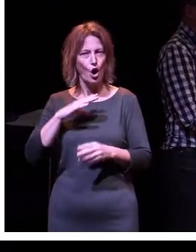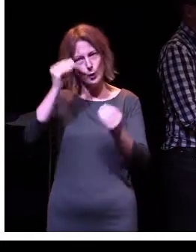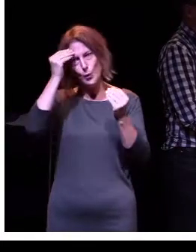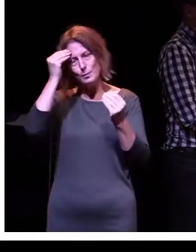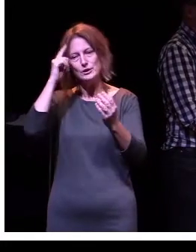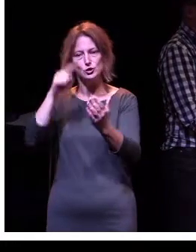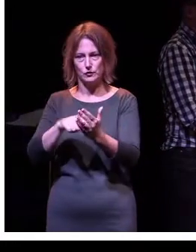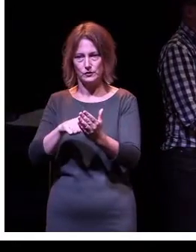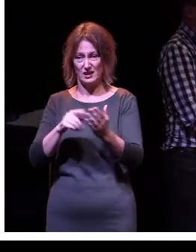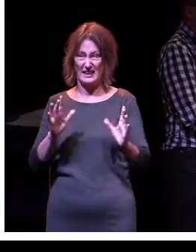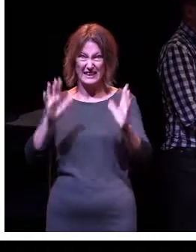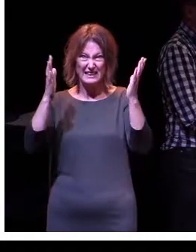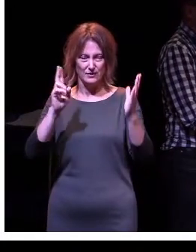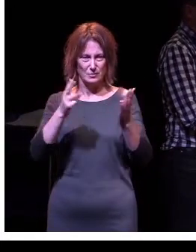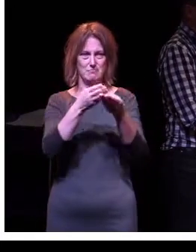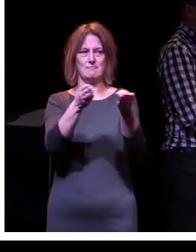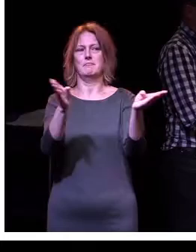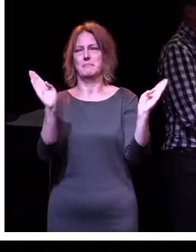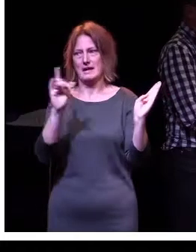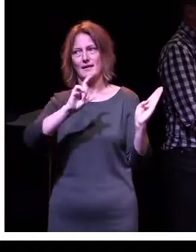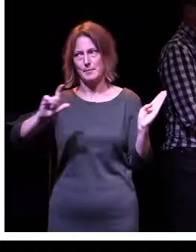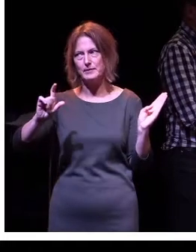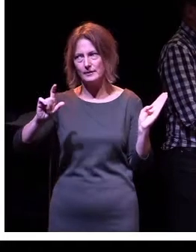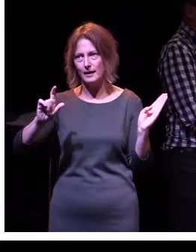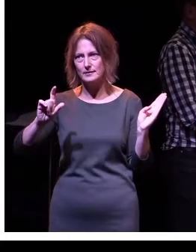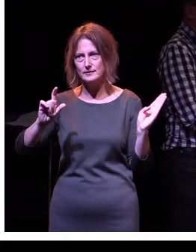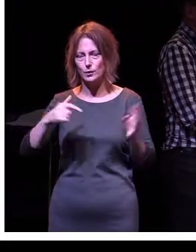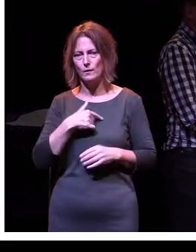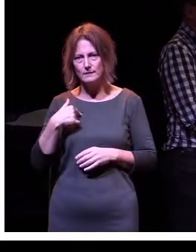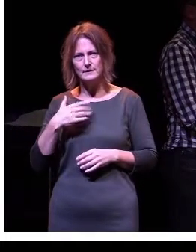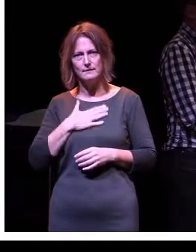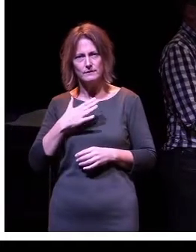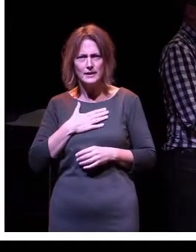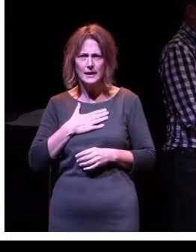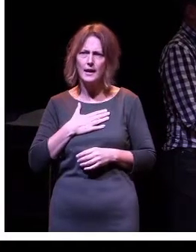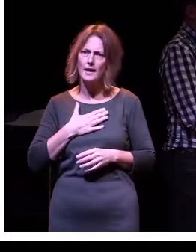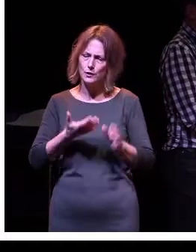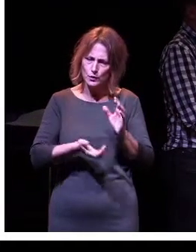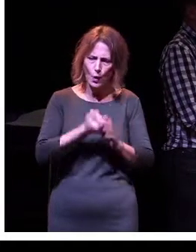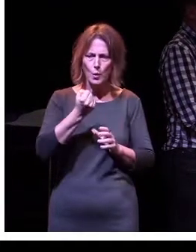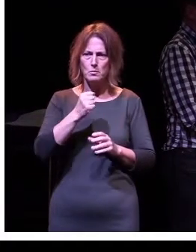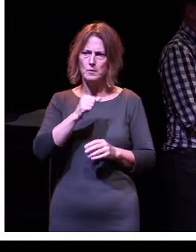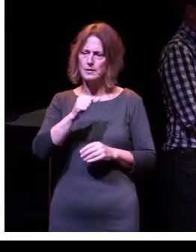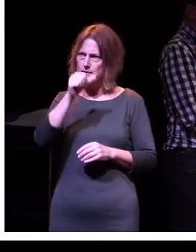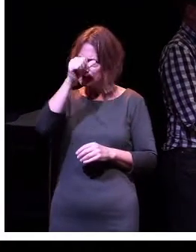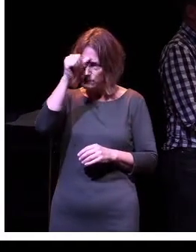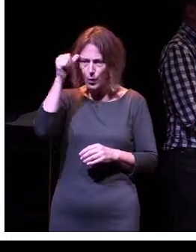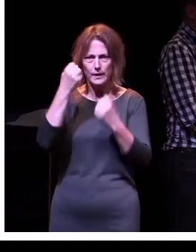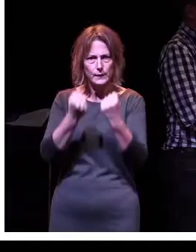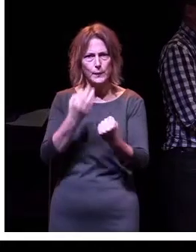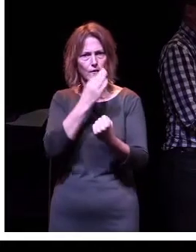Livet är ett brett ämne och vi vill beröra alla svåra frågor på ett enkelt och lättsamt